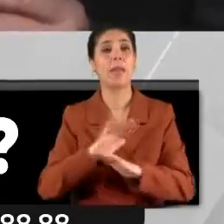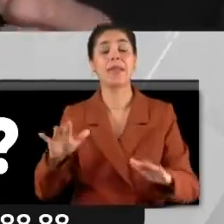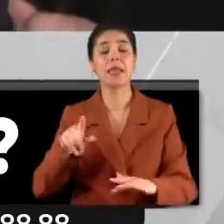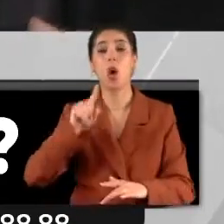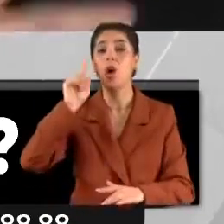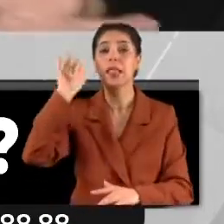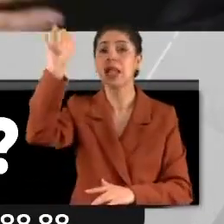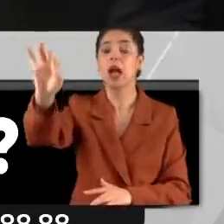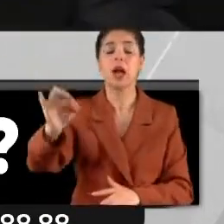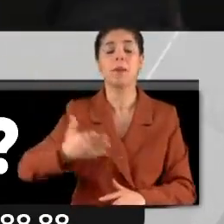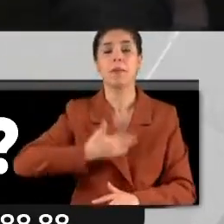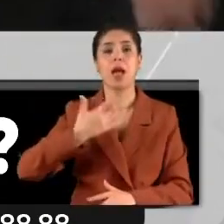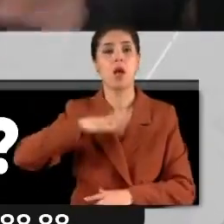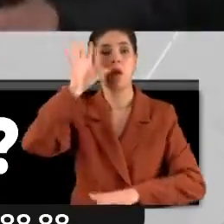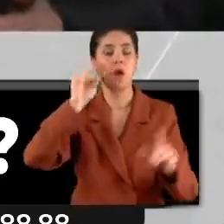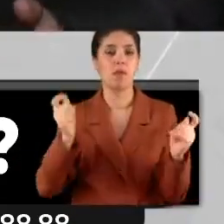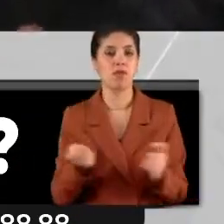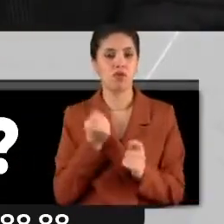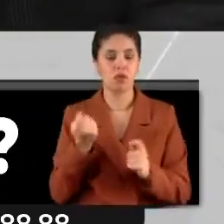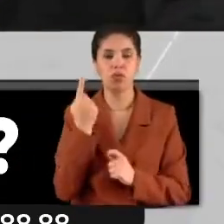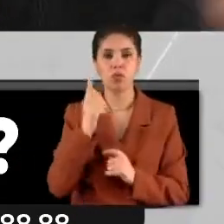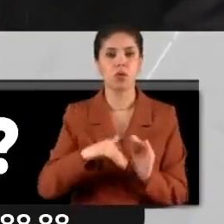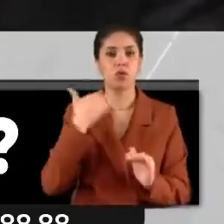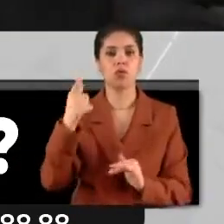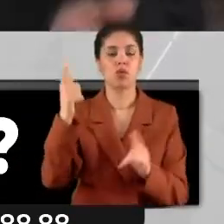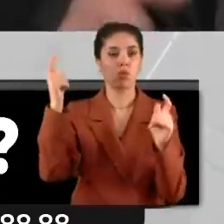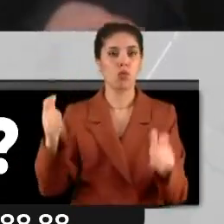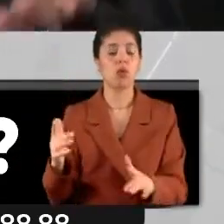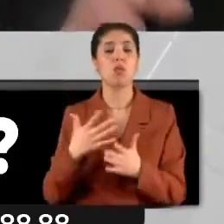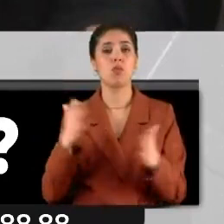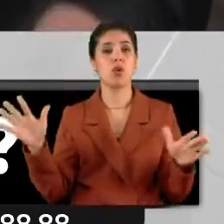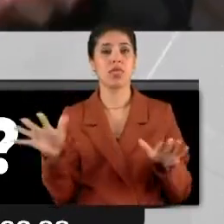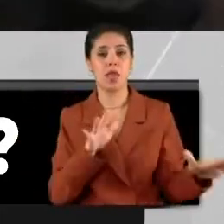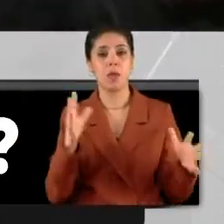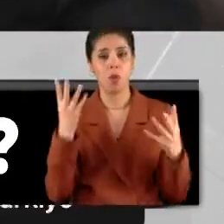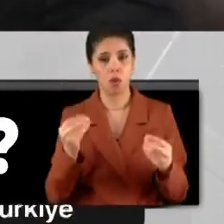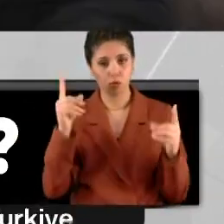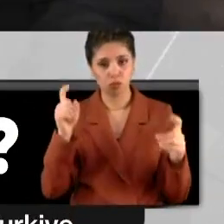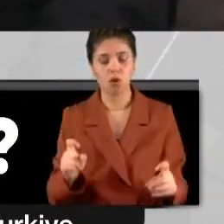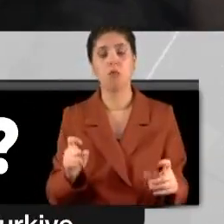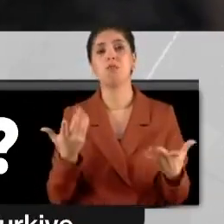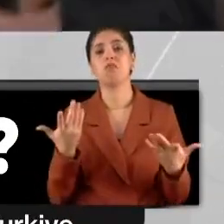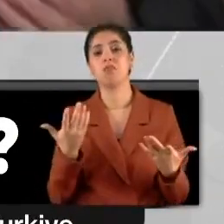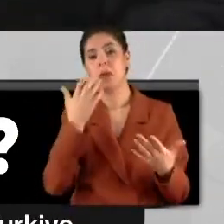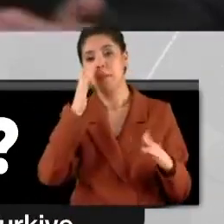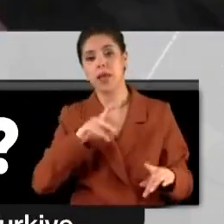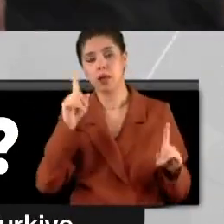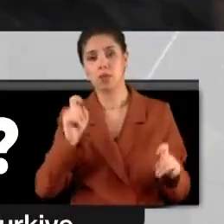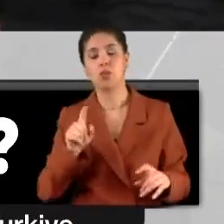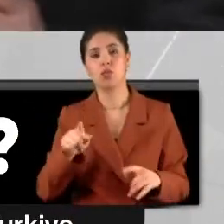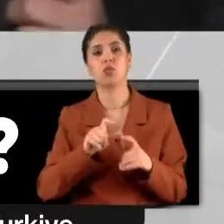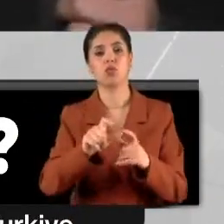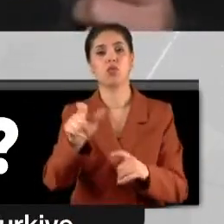ulaştığını öğrenmeye çalışıyor ki bundan sonrasında burada büyük bir deprem olacak mı, bekleniyor mu? İşte bu sorunun